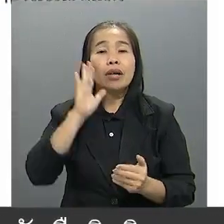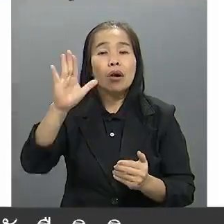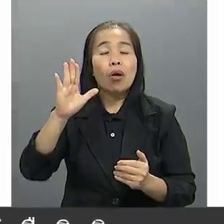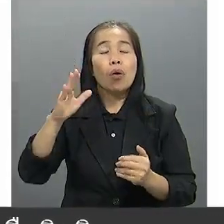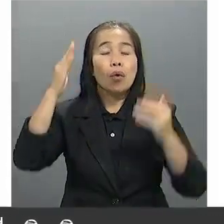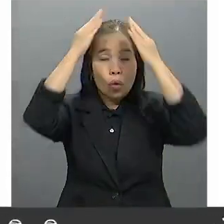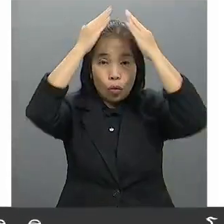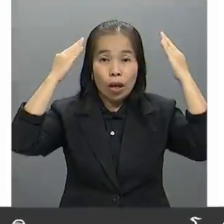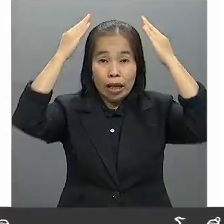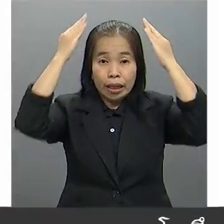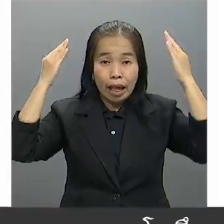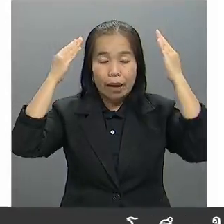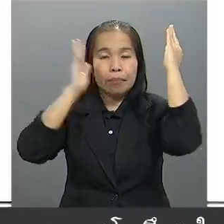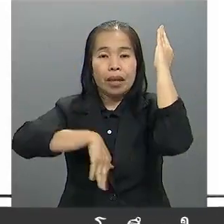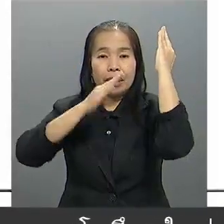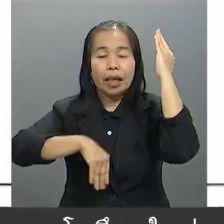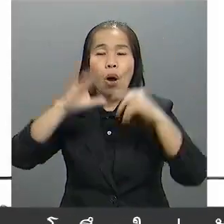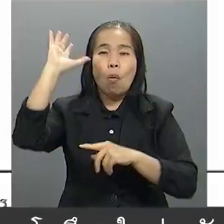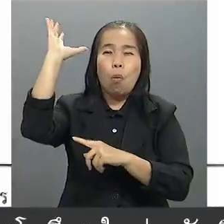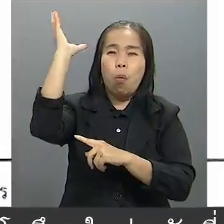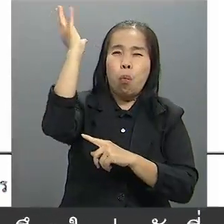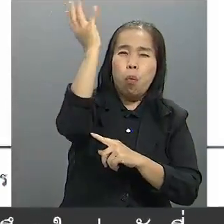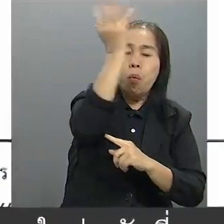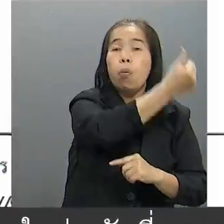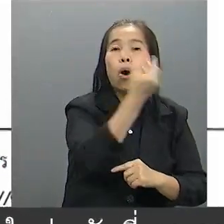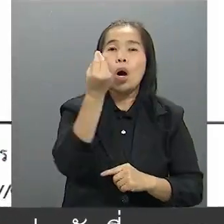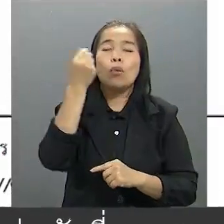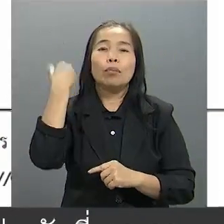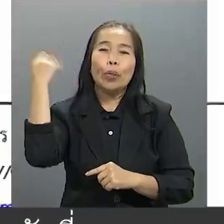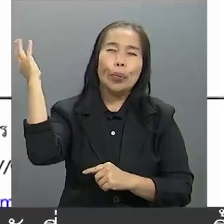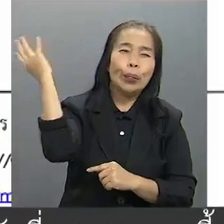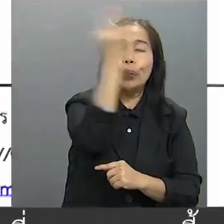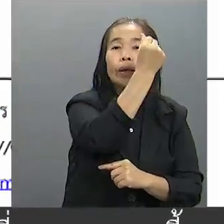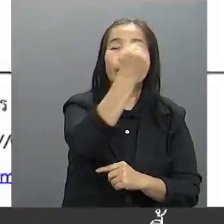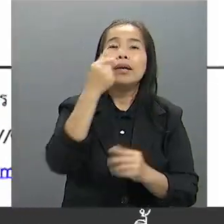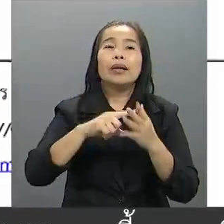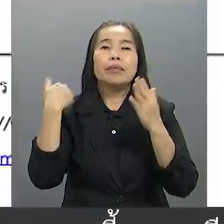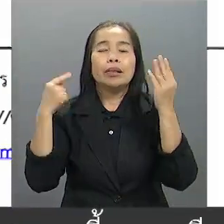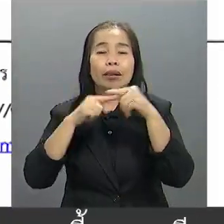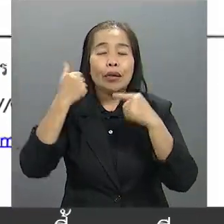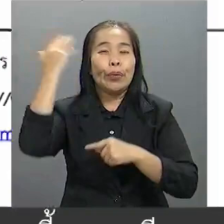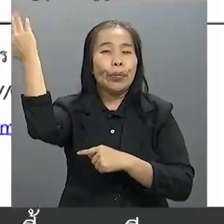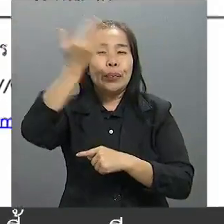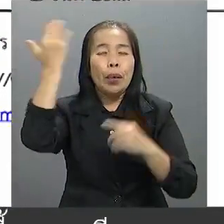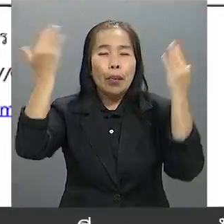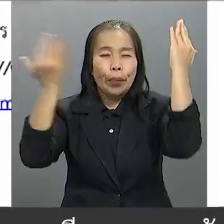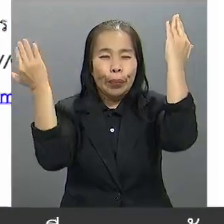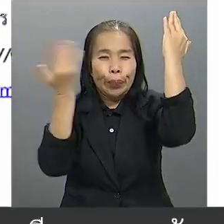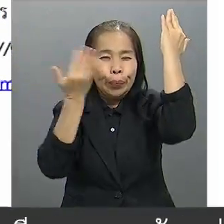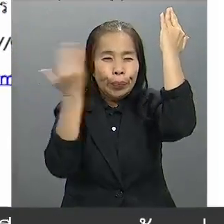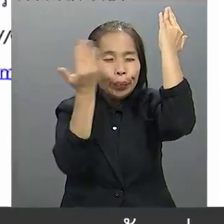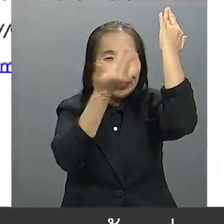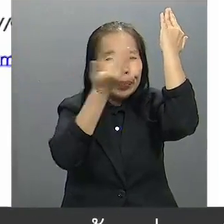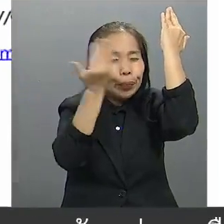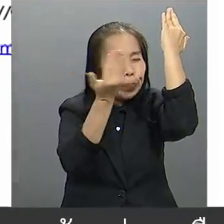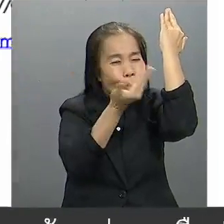มีความเร็ลมสูงสุใกล้สูนกลางประมาณ 80 กิลเมตตชั่โมงภายุกำลงเคลื่อนตัวทางทิศตะวันตก้วยความเร็วประมาณ